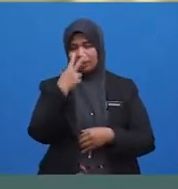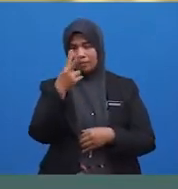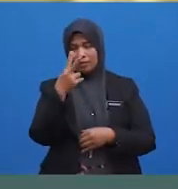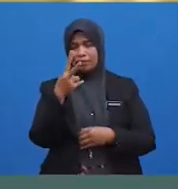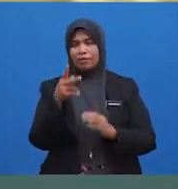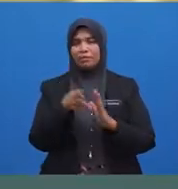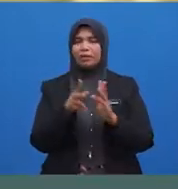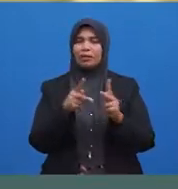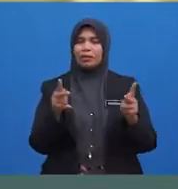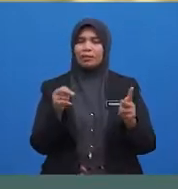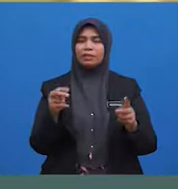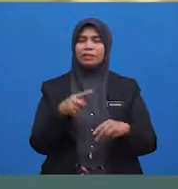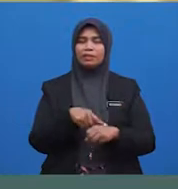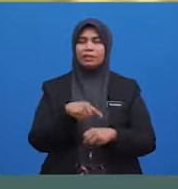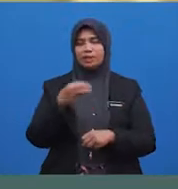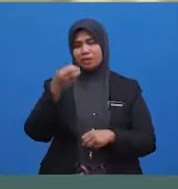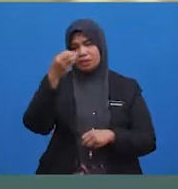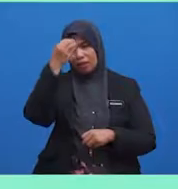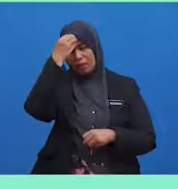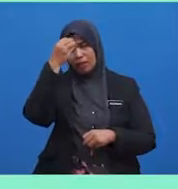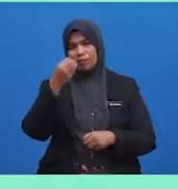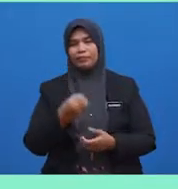perkembangan perlombongan biji timah di Selangor.